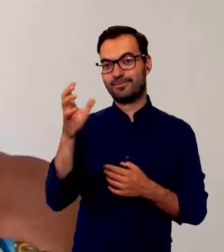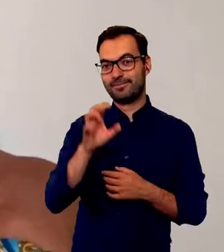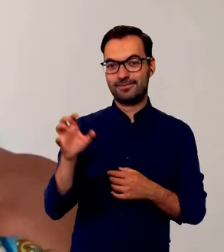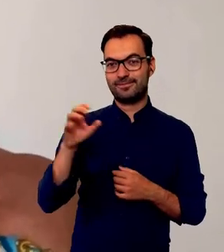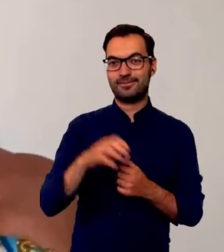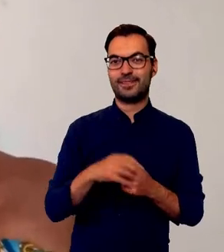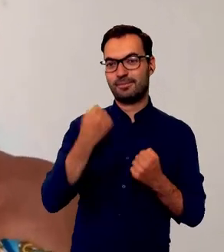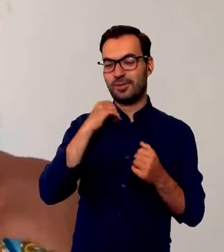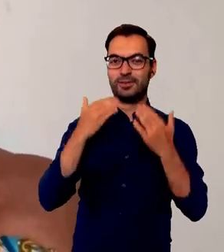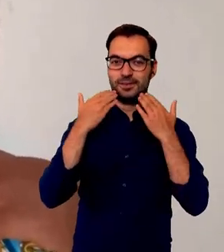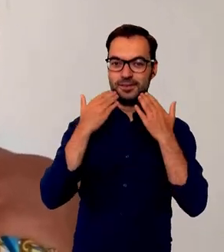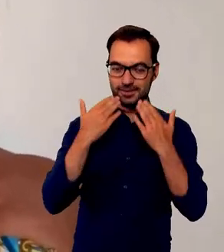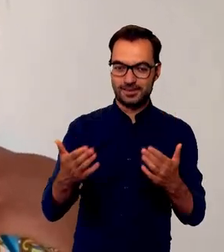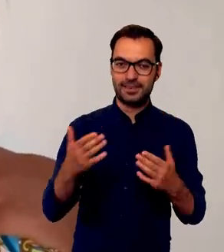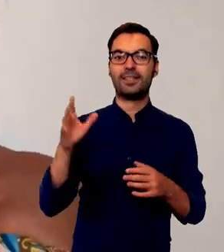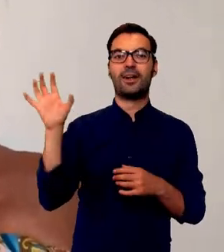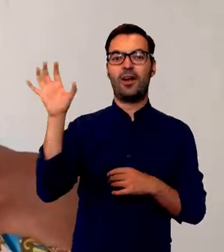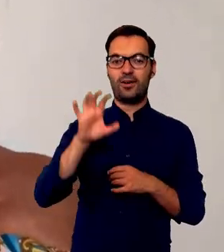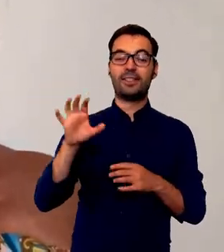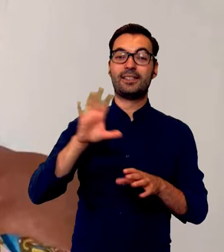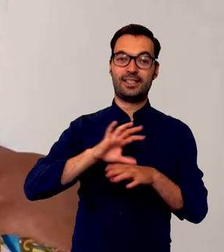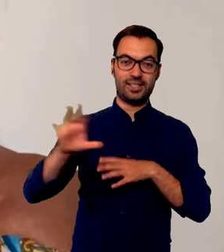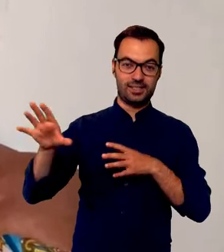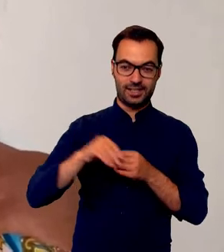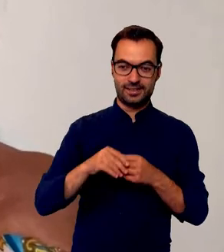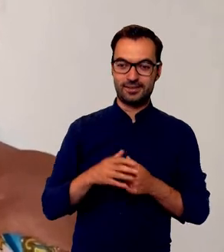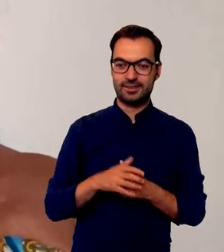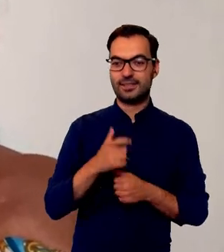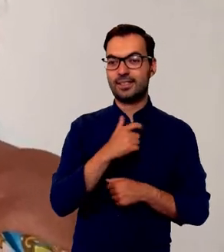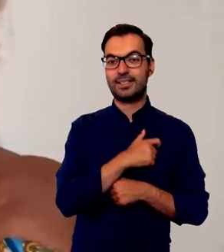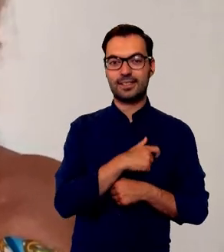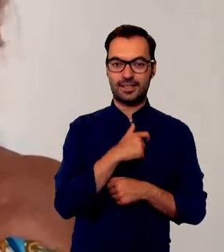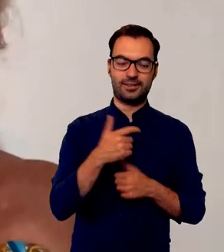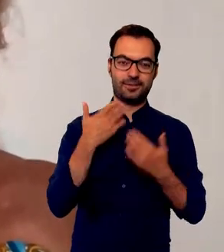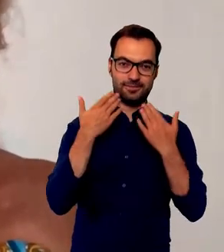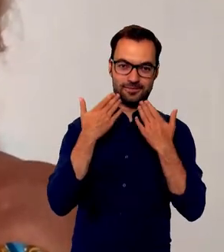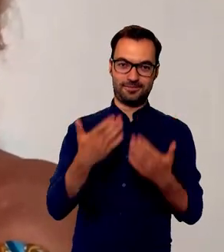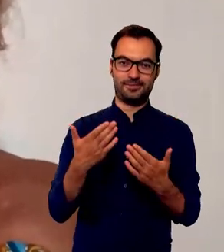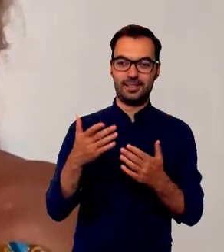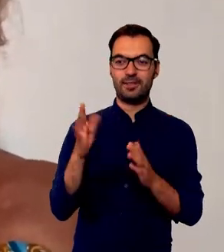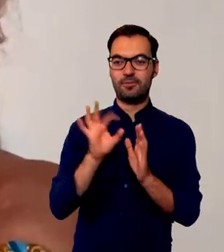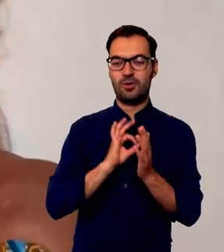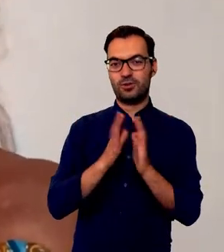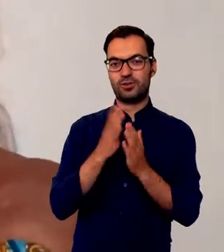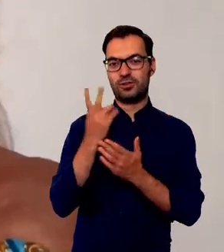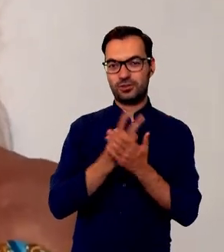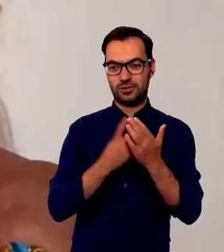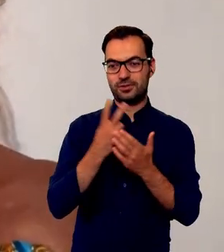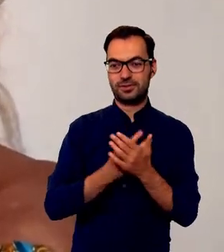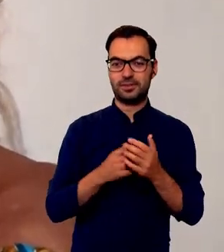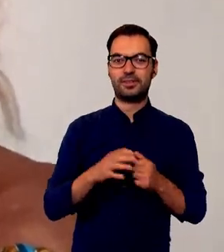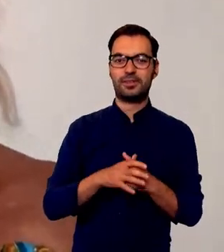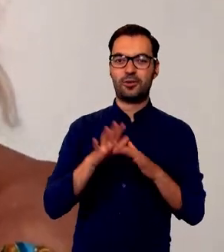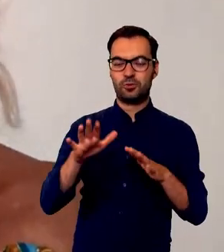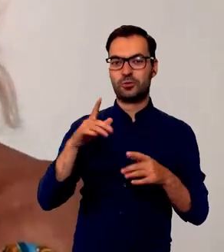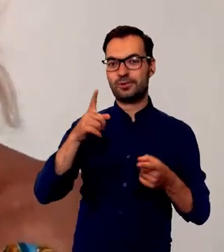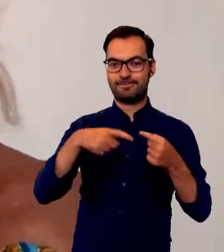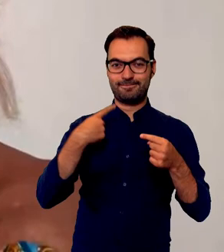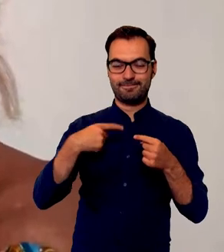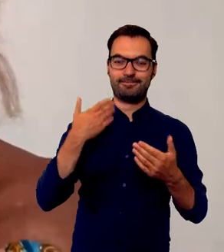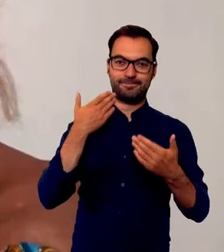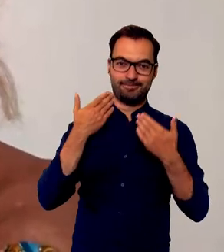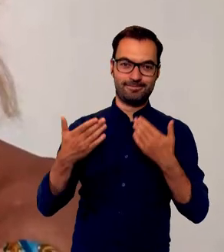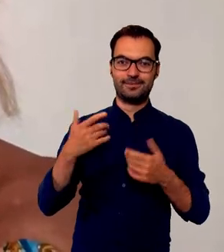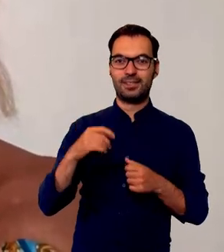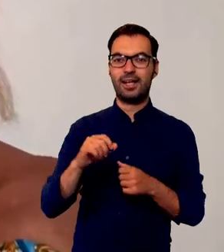dacie, bardzo Wam dziękuję za to, że jesteście ze mną. Serdecznie Wam dziękuję za to, że czytacie moje książki i że tyle wyrazów sympatii mi